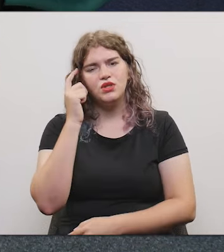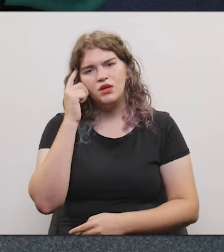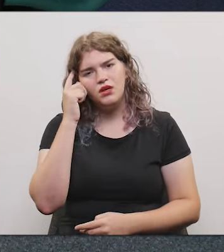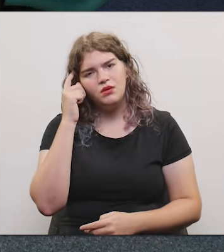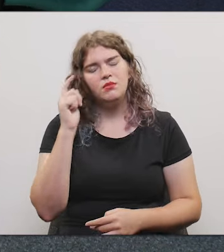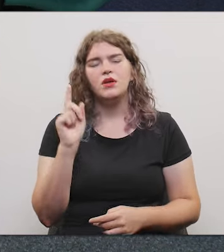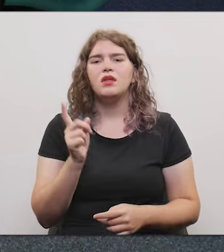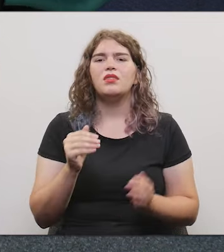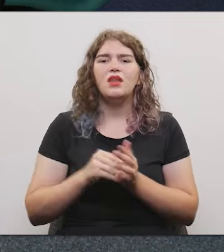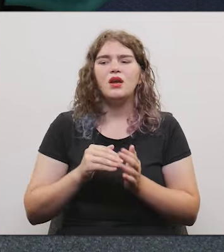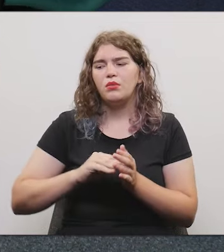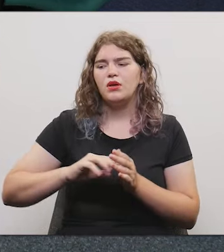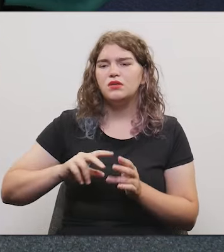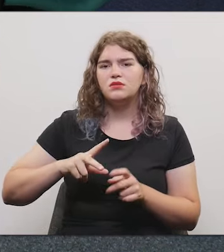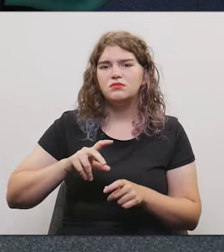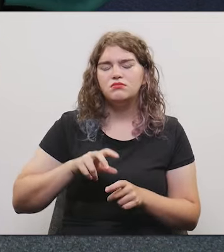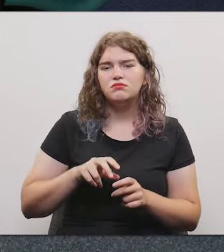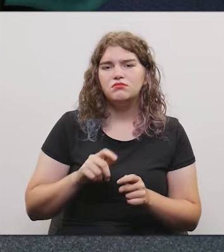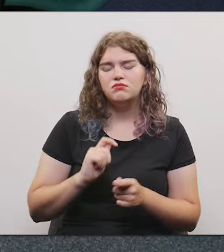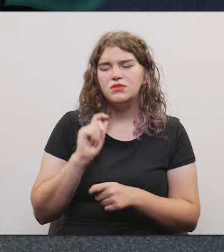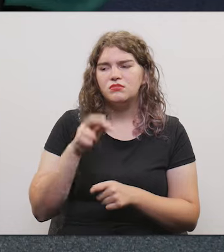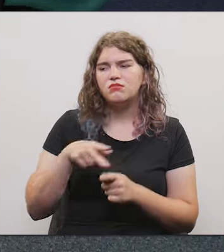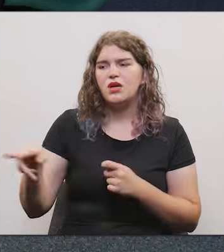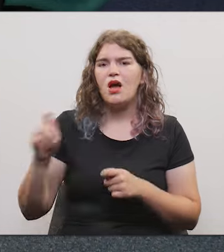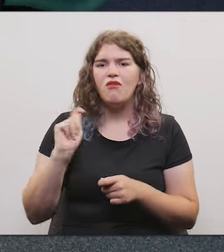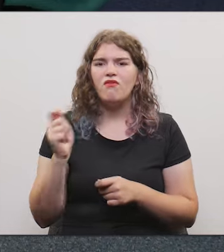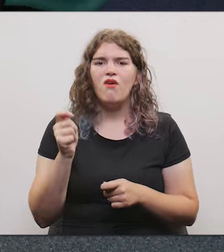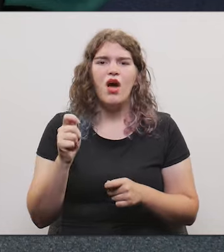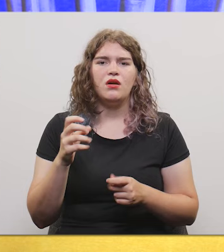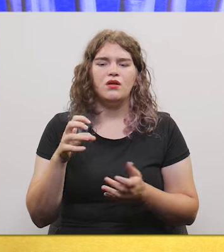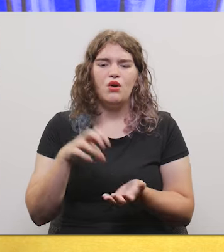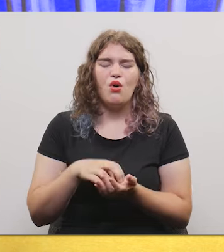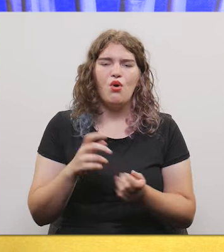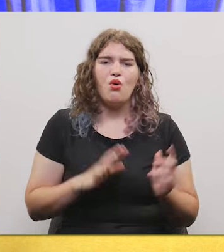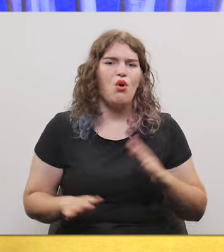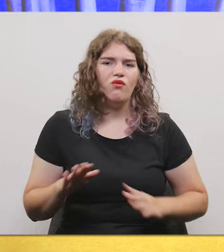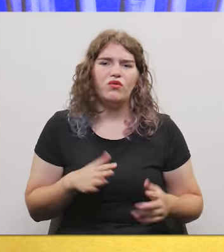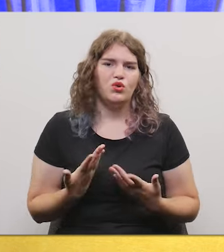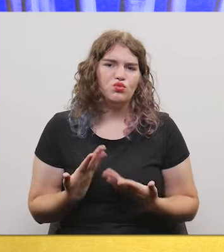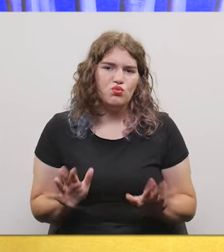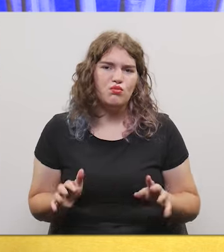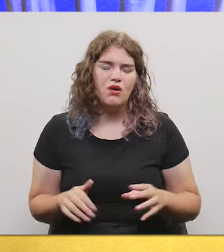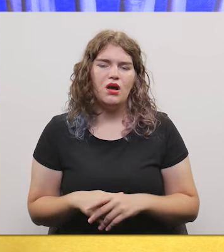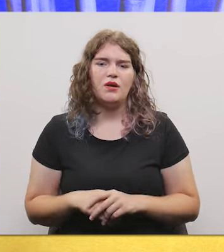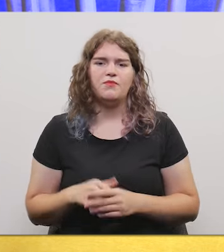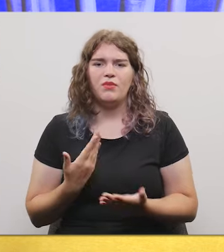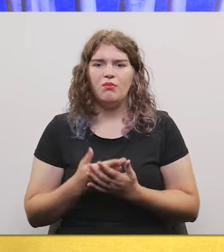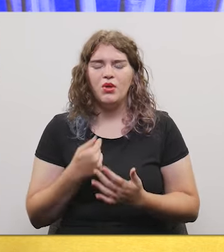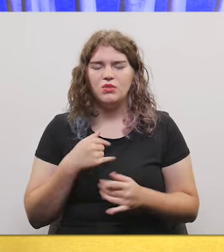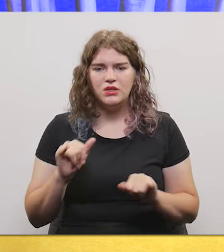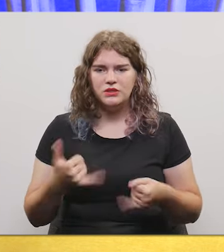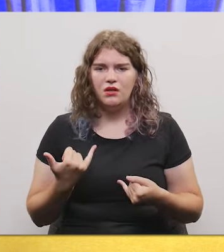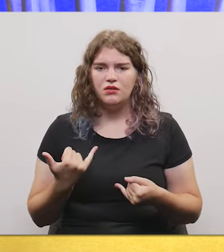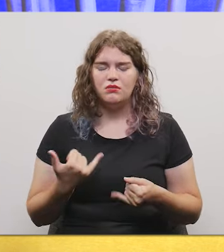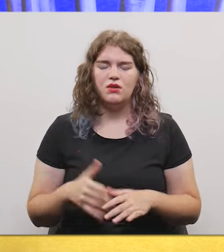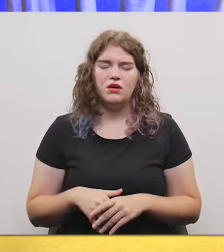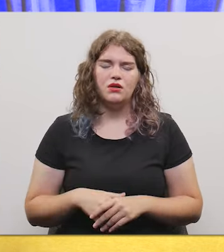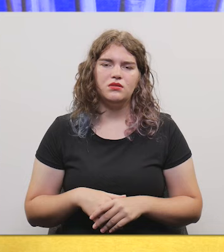creștem. Și când suntem scoși din zona de confort, avem ocazia să creștem. Asta s-a întâmplat pentru